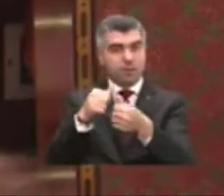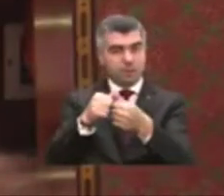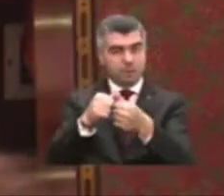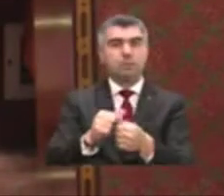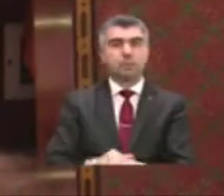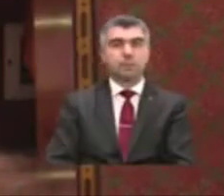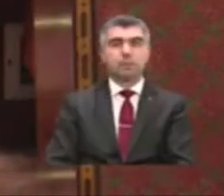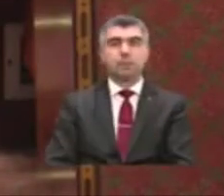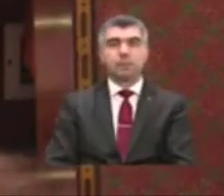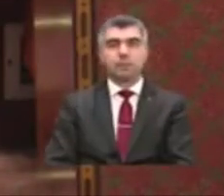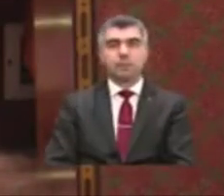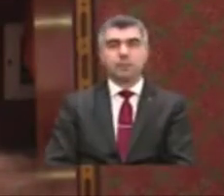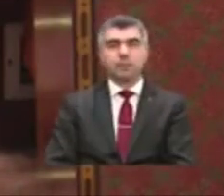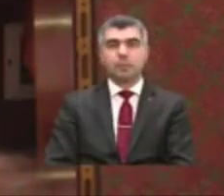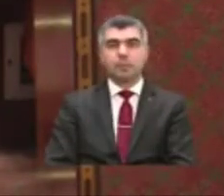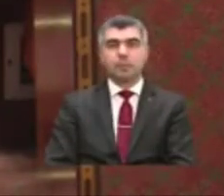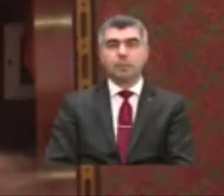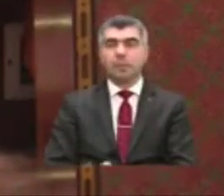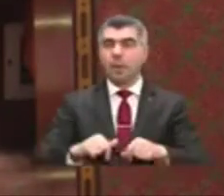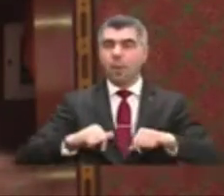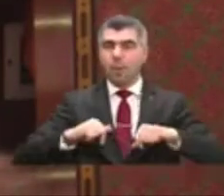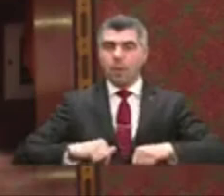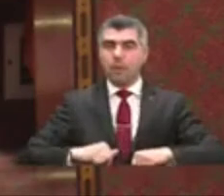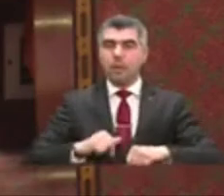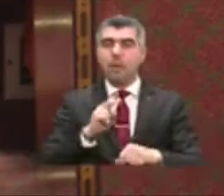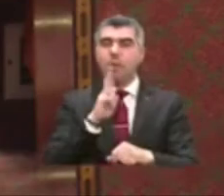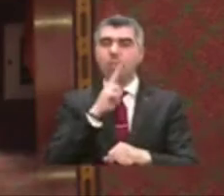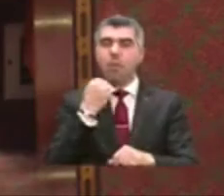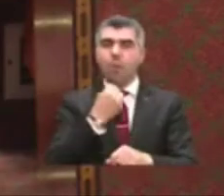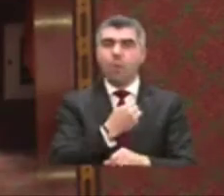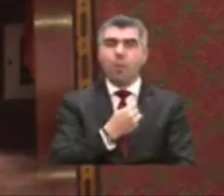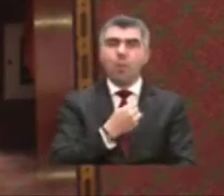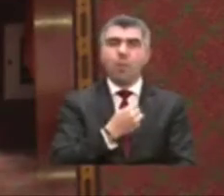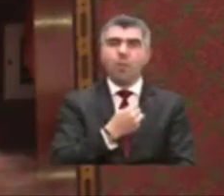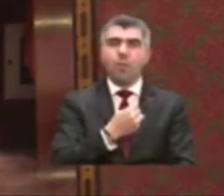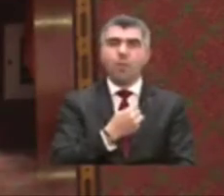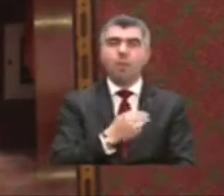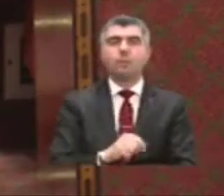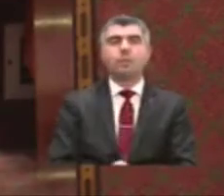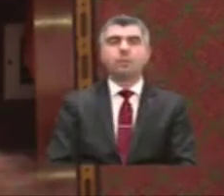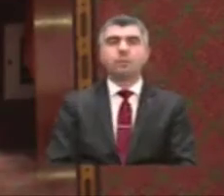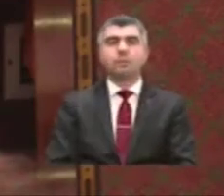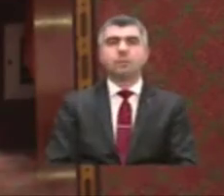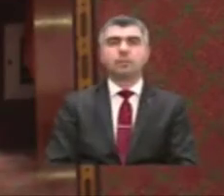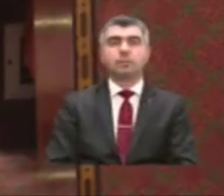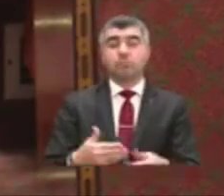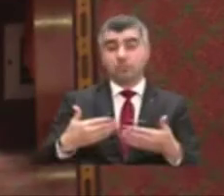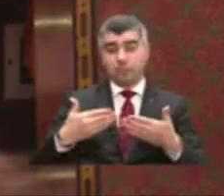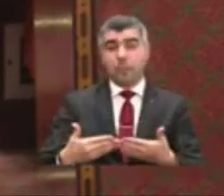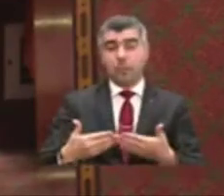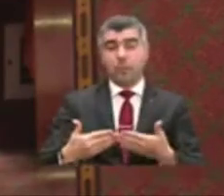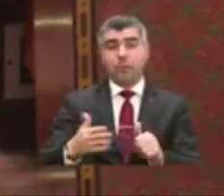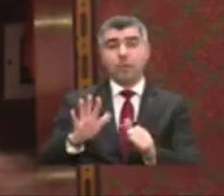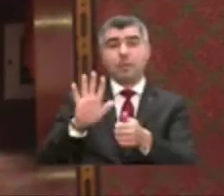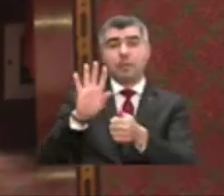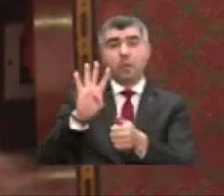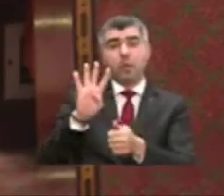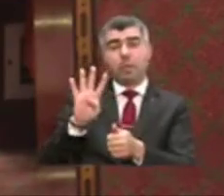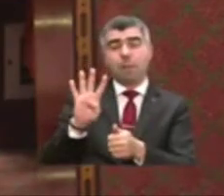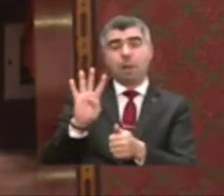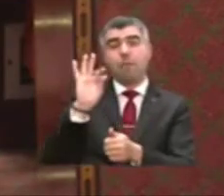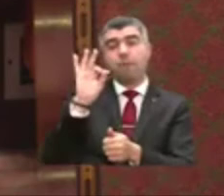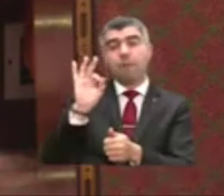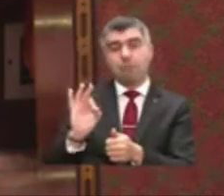بالنسبة للوزارة والحكومة فإن اليوم 46% ديال الميزانيه ديال الوزاره